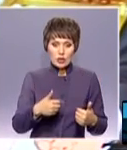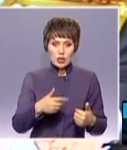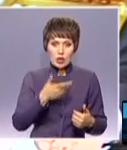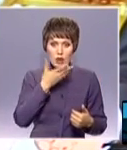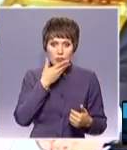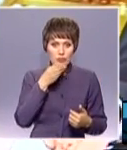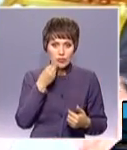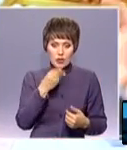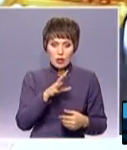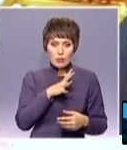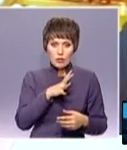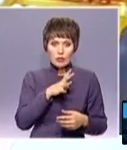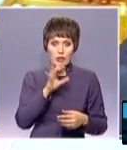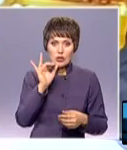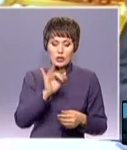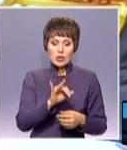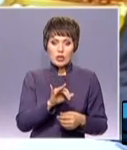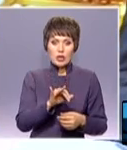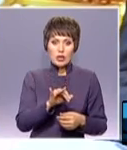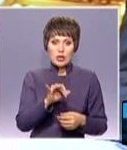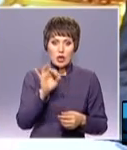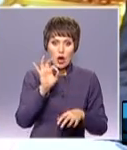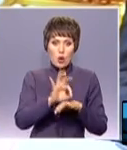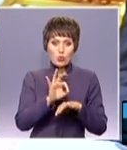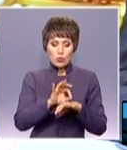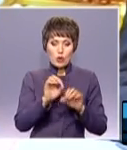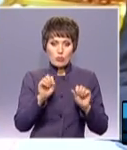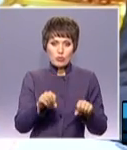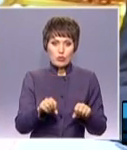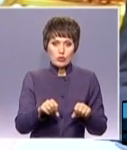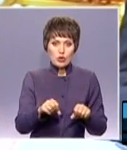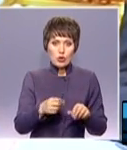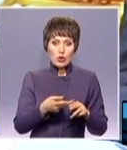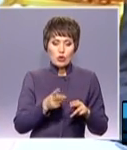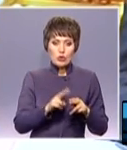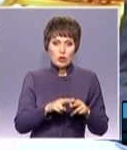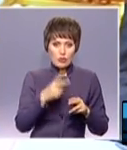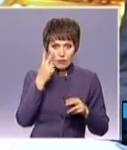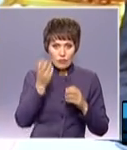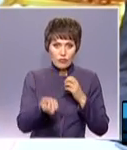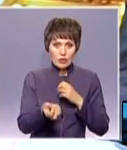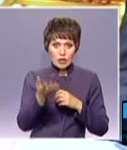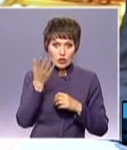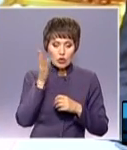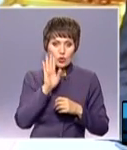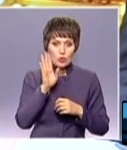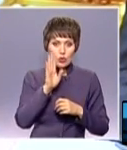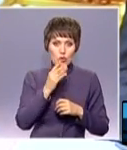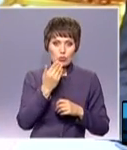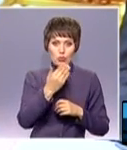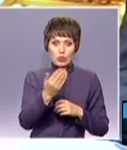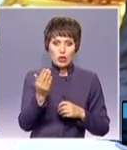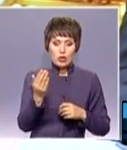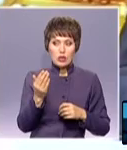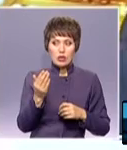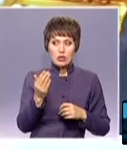эстетиканы бұзат, одан ауруға да болады. Потому что жаңағы фонтанның сулары олар